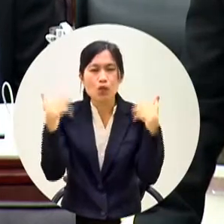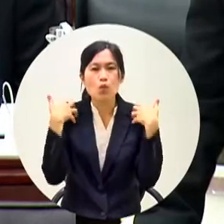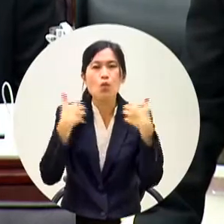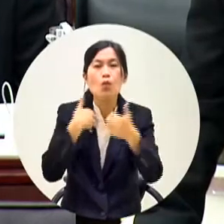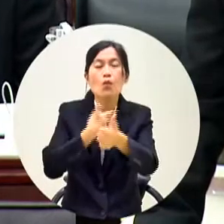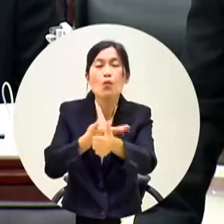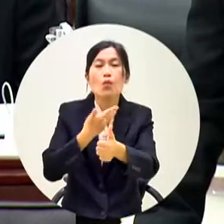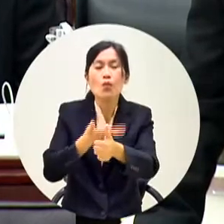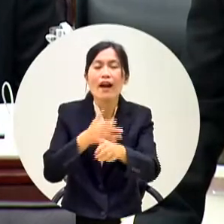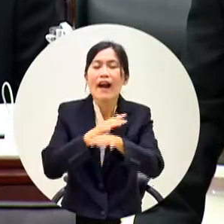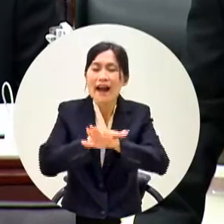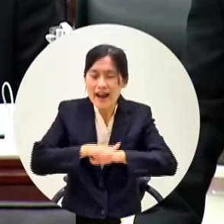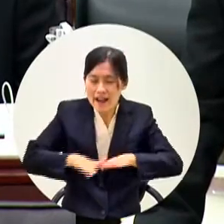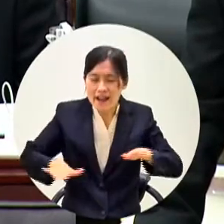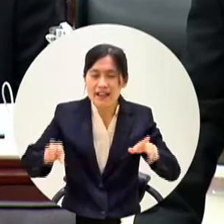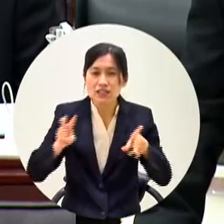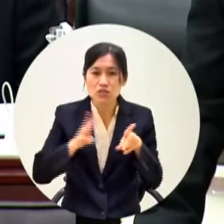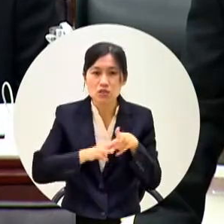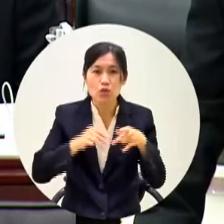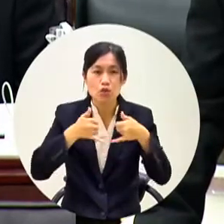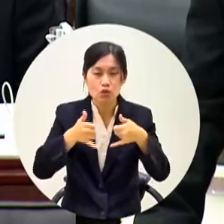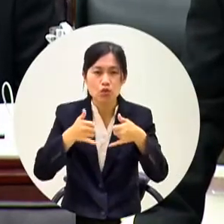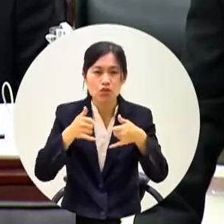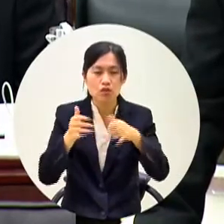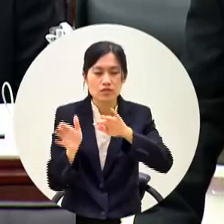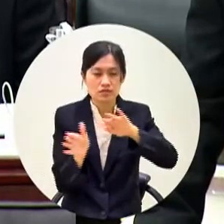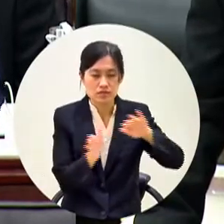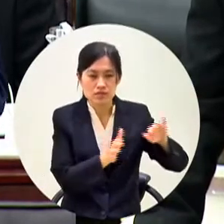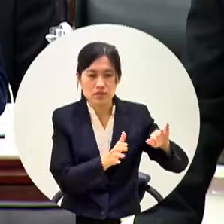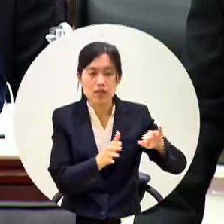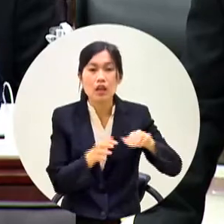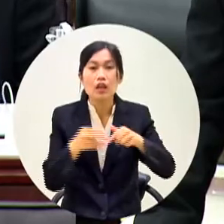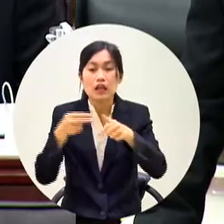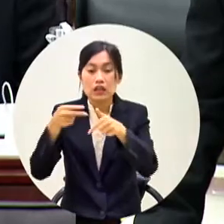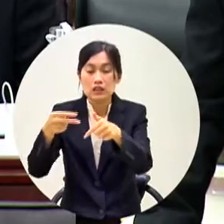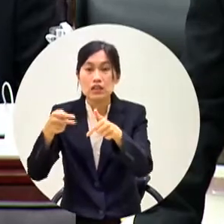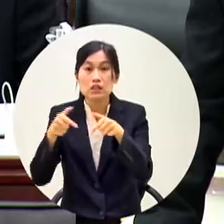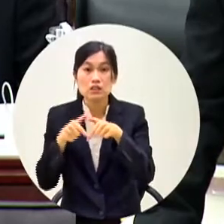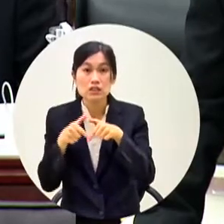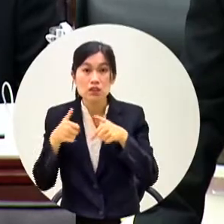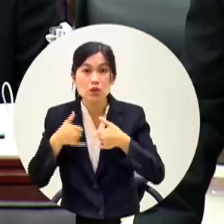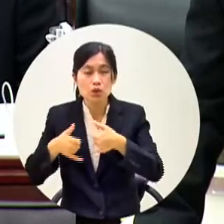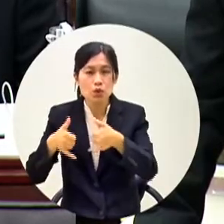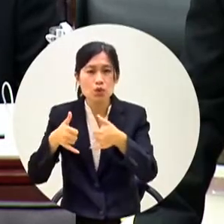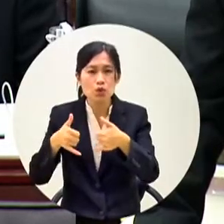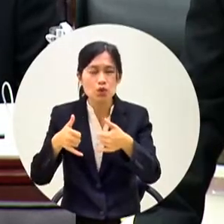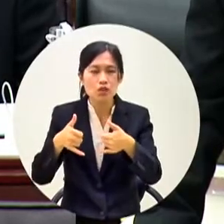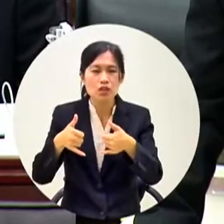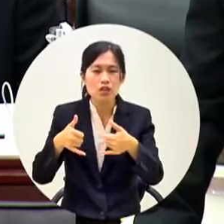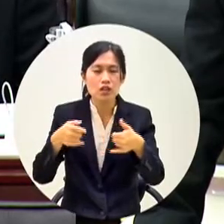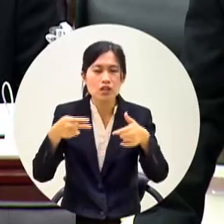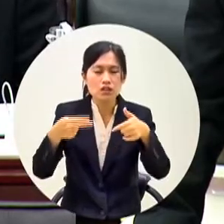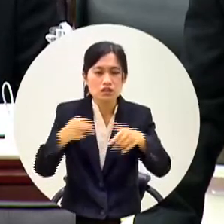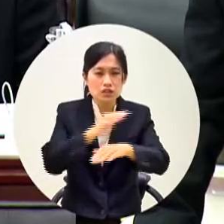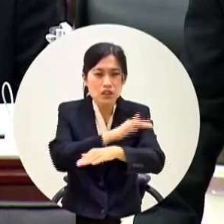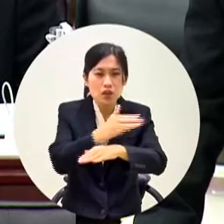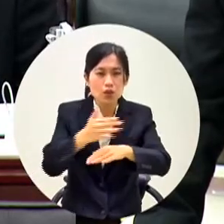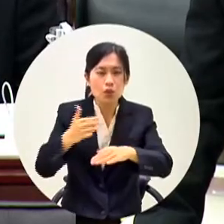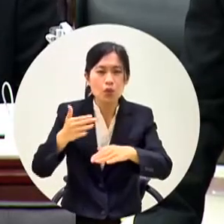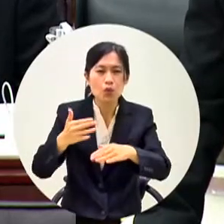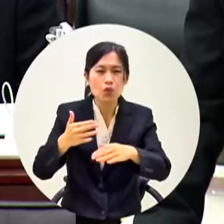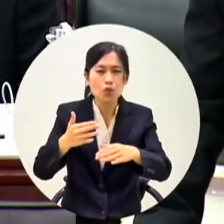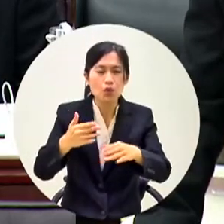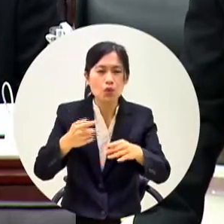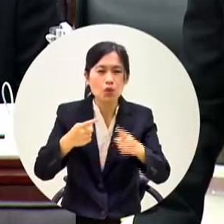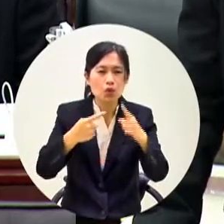吼、哦！这第一点。啊，人心路吼，伊是通过足侪咱人物的一挂 一寡人口